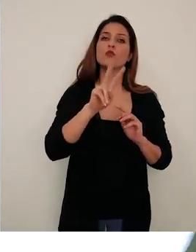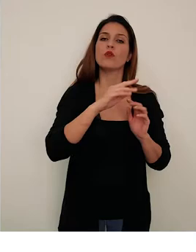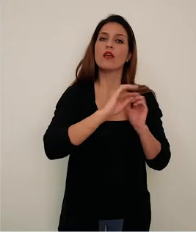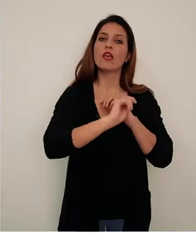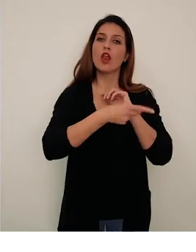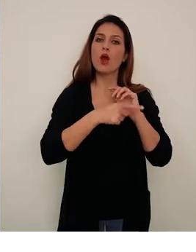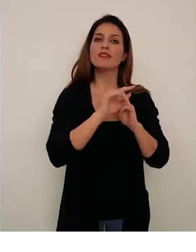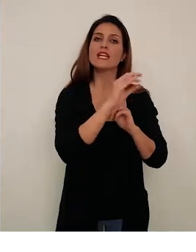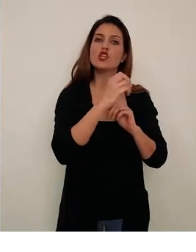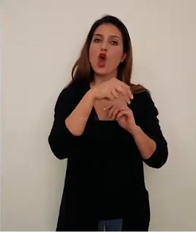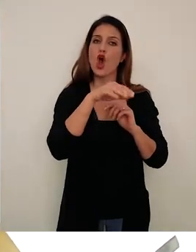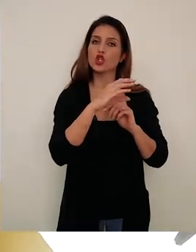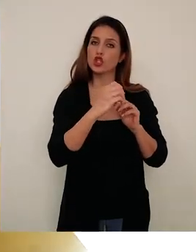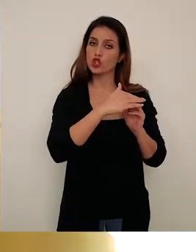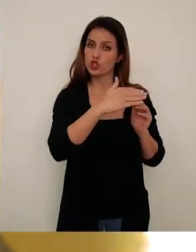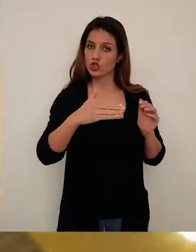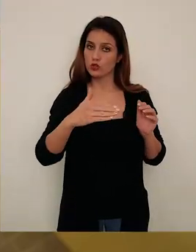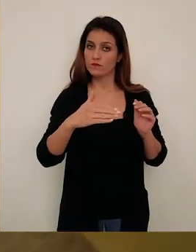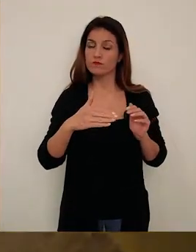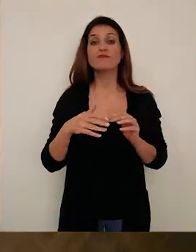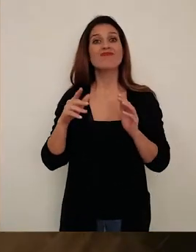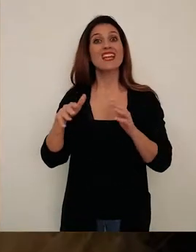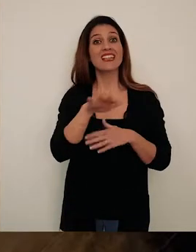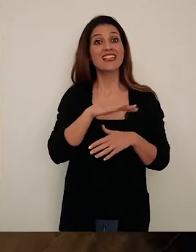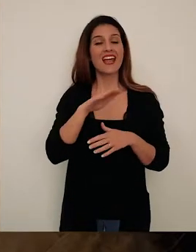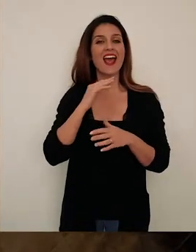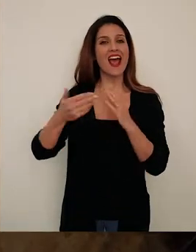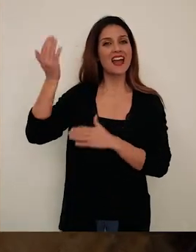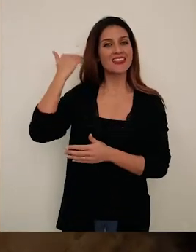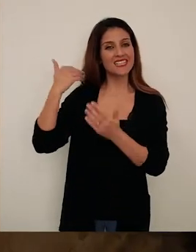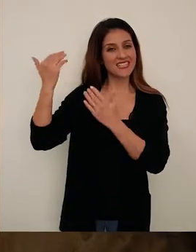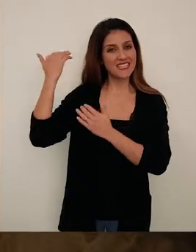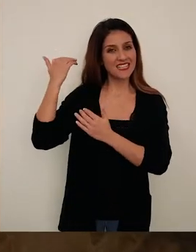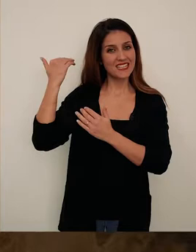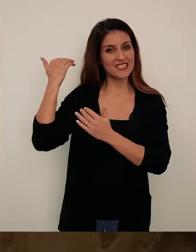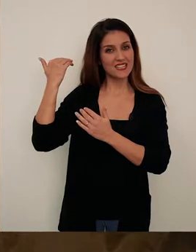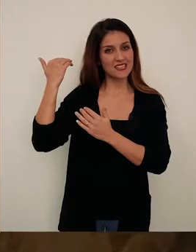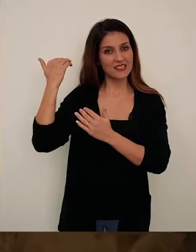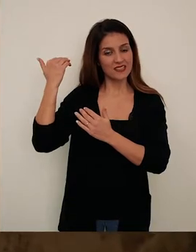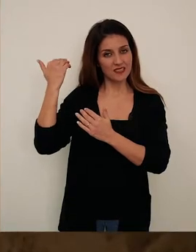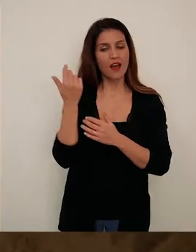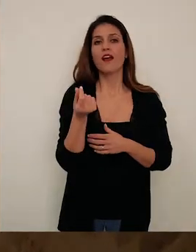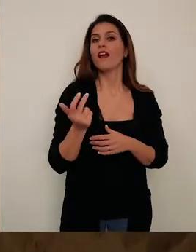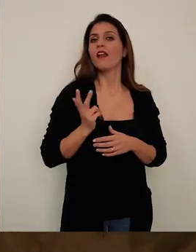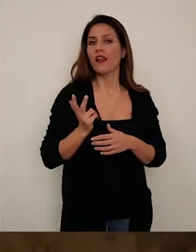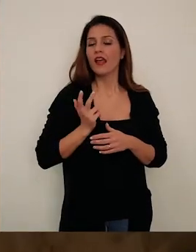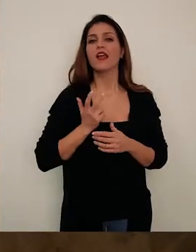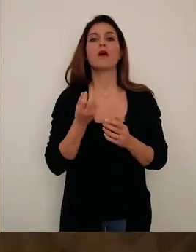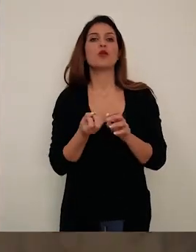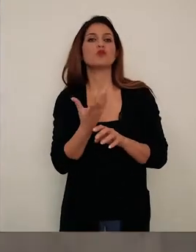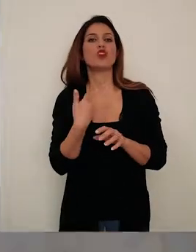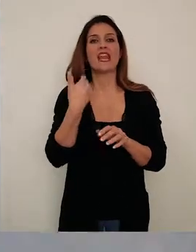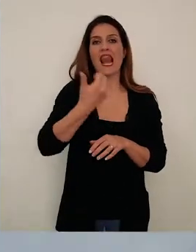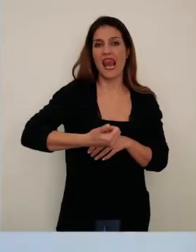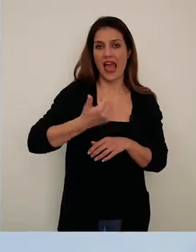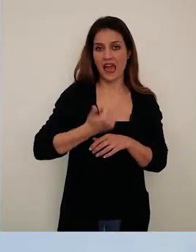Terra antica, arcaica, prospera in agricoltura, in allevamento e nella produzione di latte. Essa è anche terra ricca